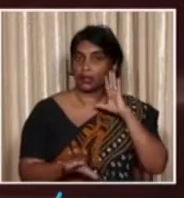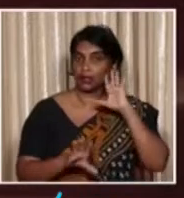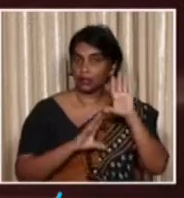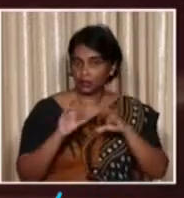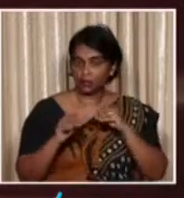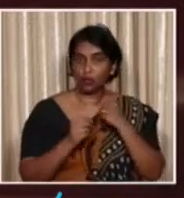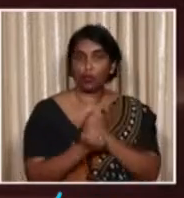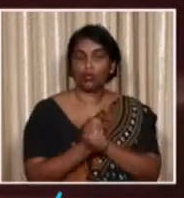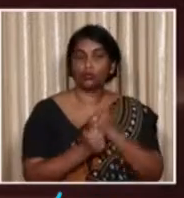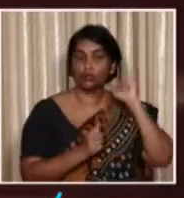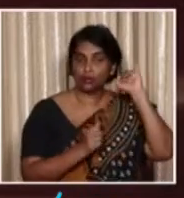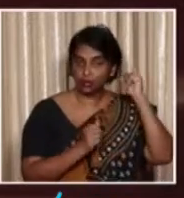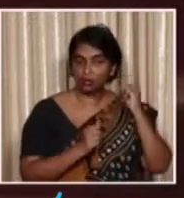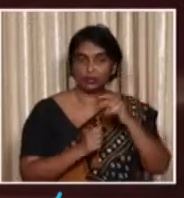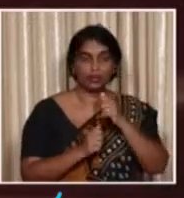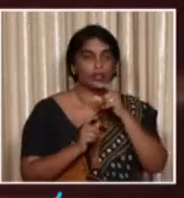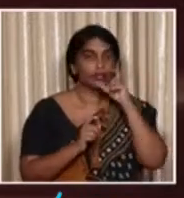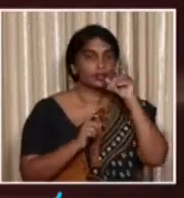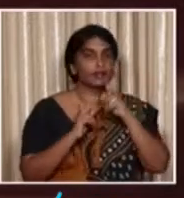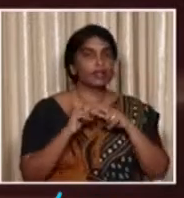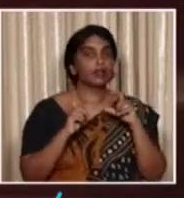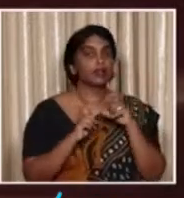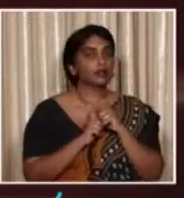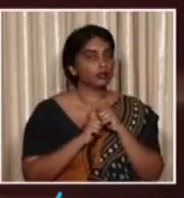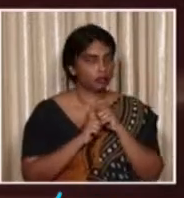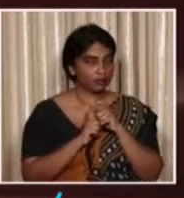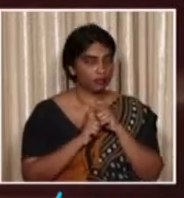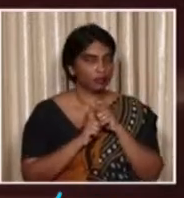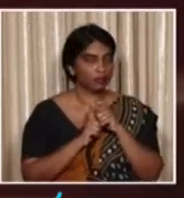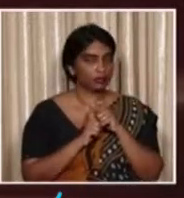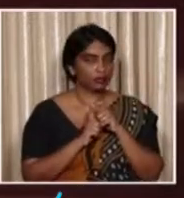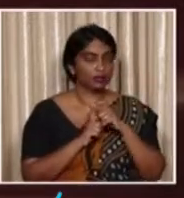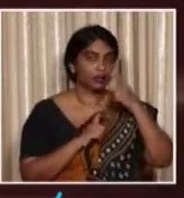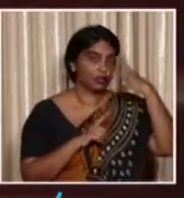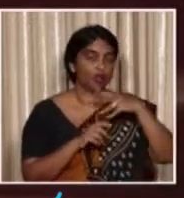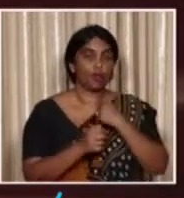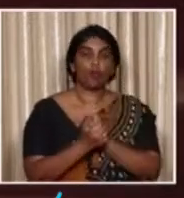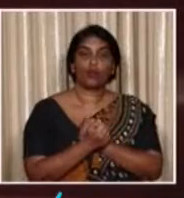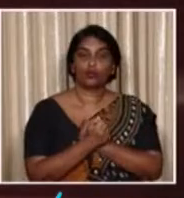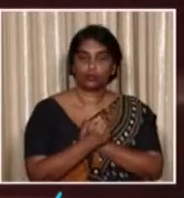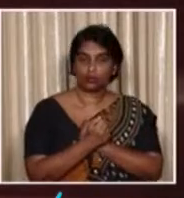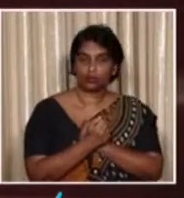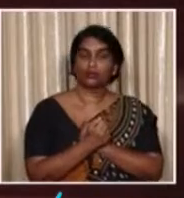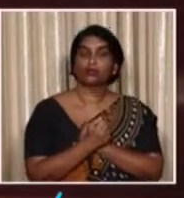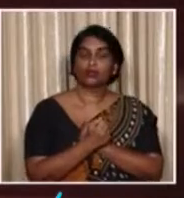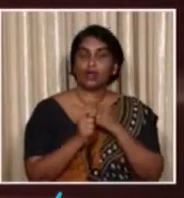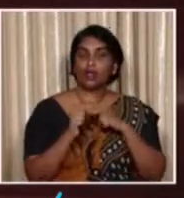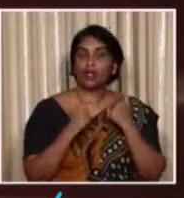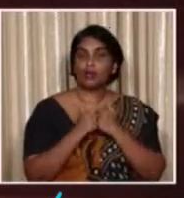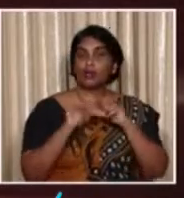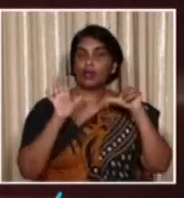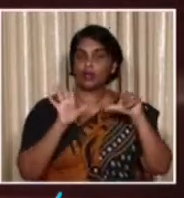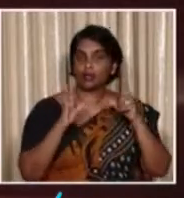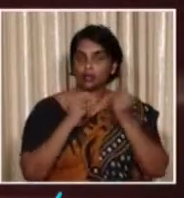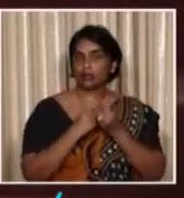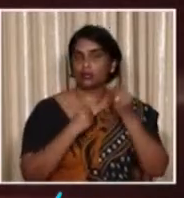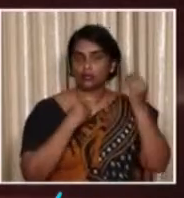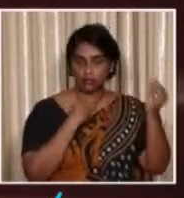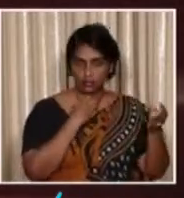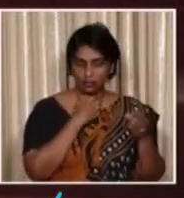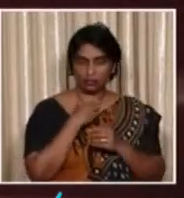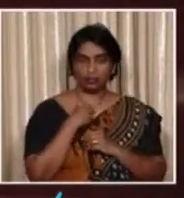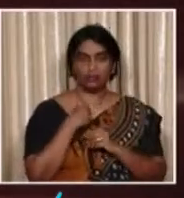තොරතුර පොලිස්පතිවරයාට සහ රහස් පොලිස් දෙපාර්තමේන්තුවේ නියෝජ්‍ය පොලිස්පතිවරයා වෙත අප්‍රේල් 7 වෙනි දින බාර දෙනු